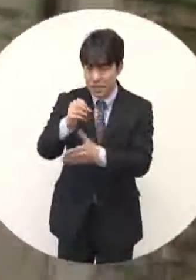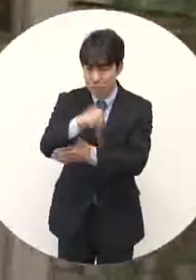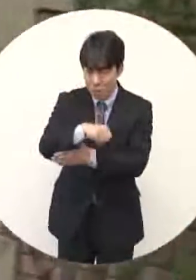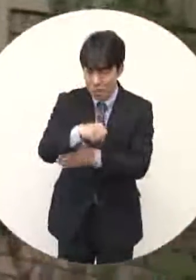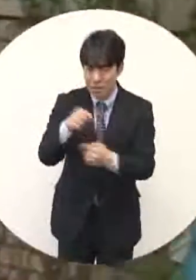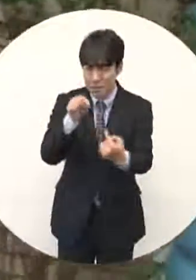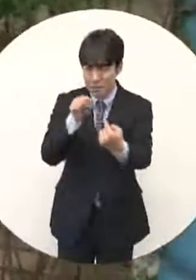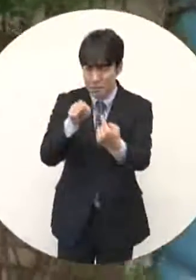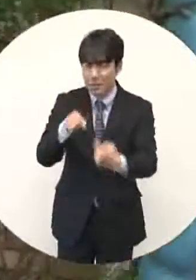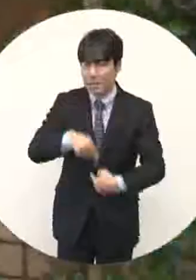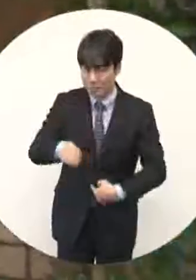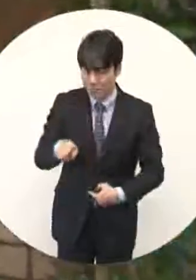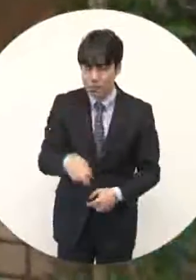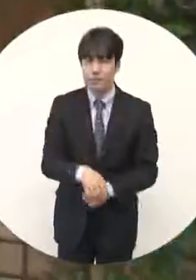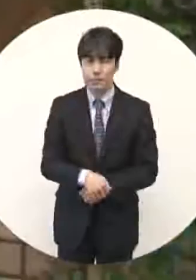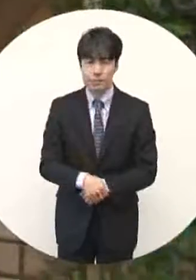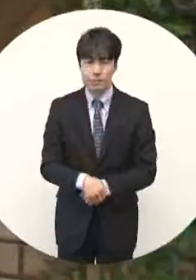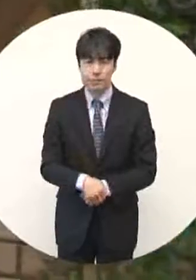します。